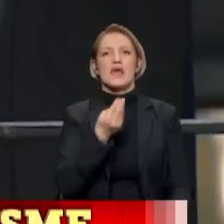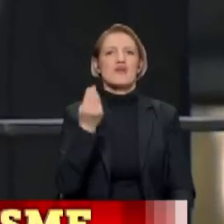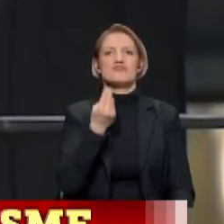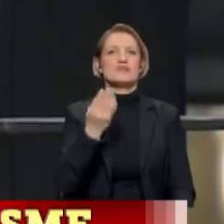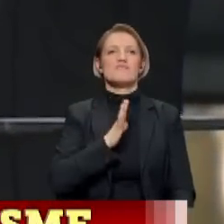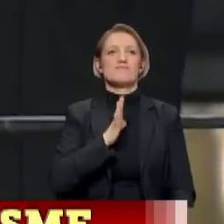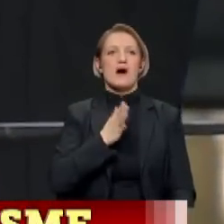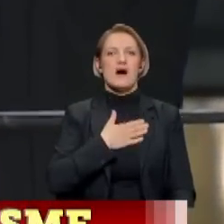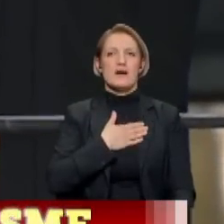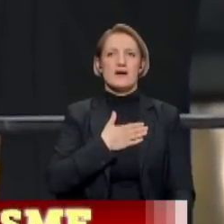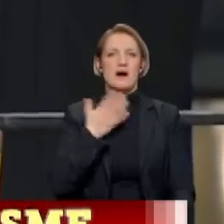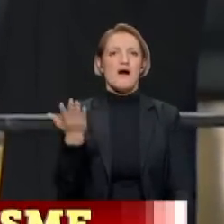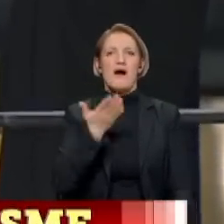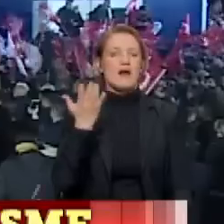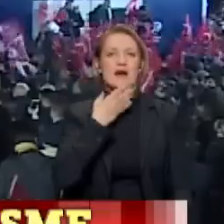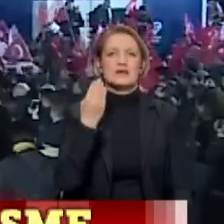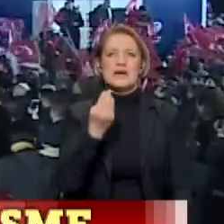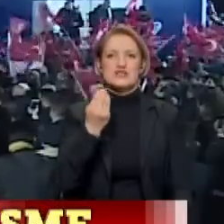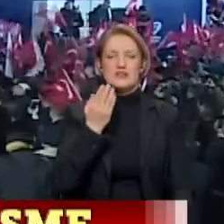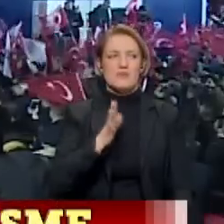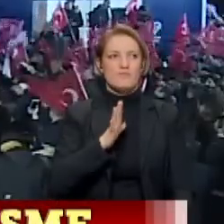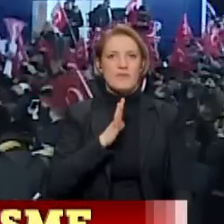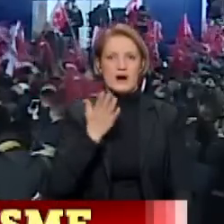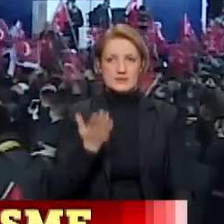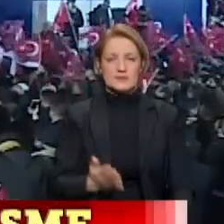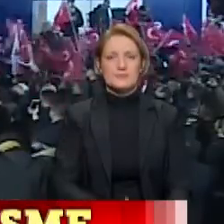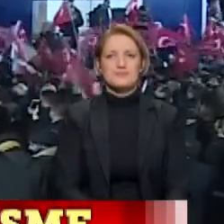Gençliğim. Hala gençliğim var.